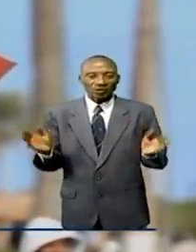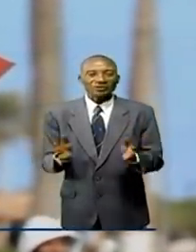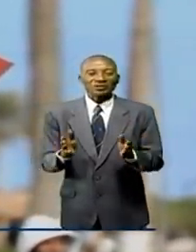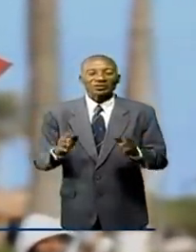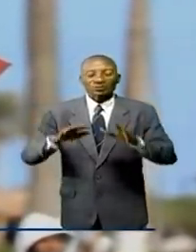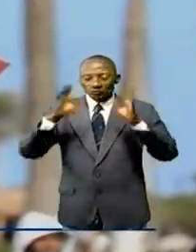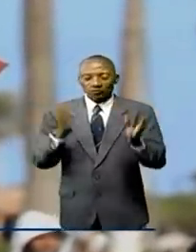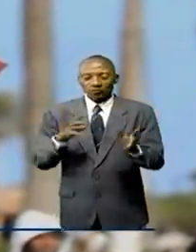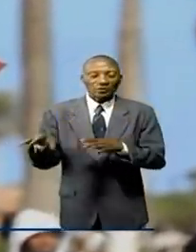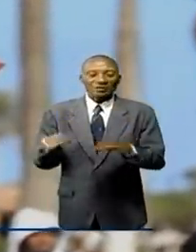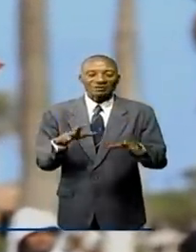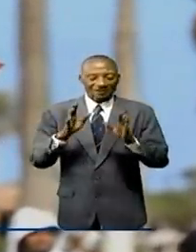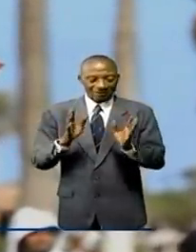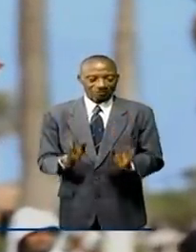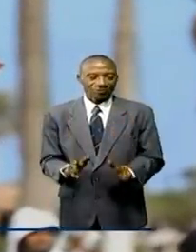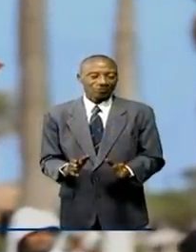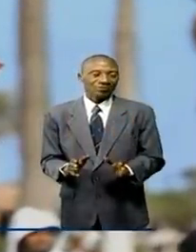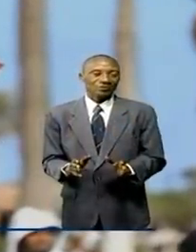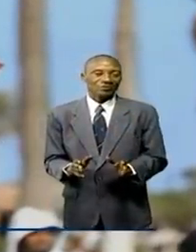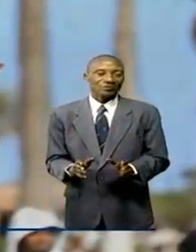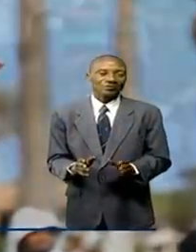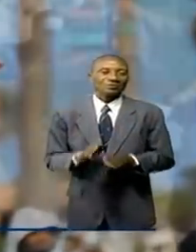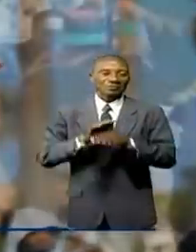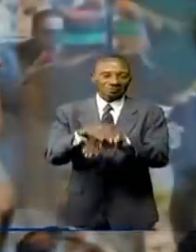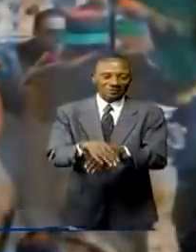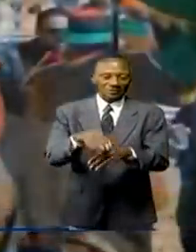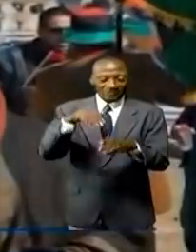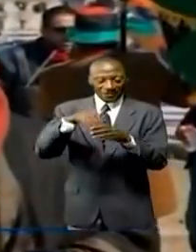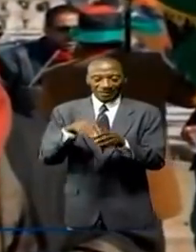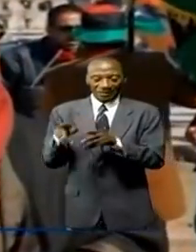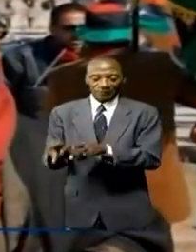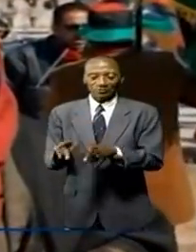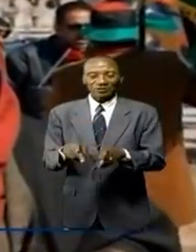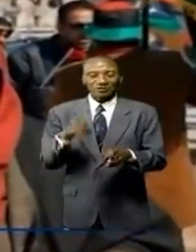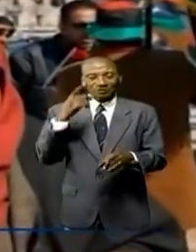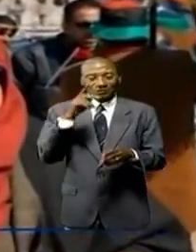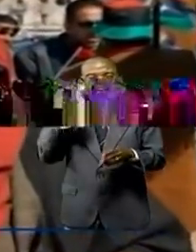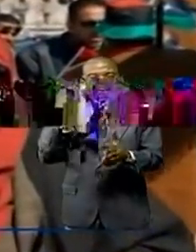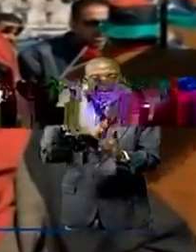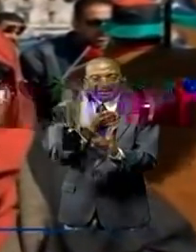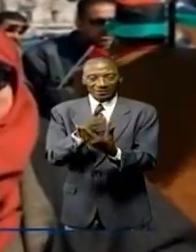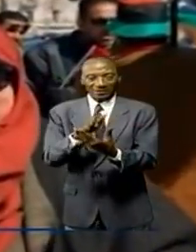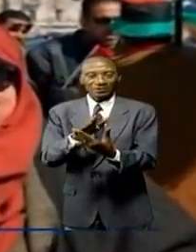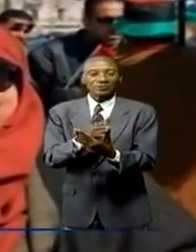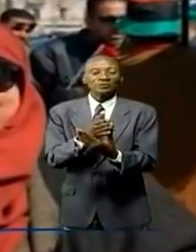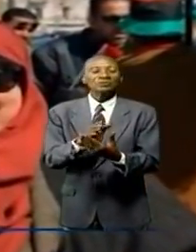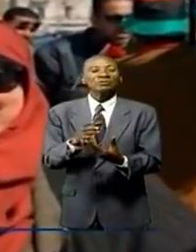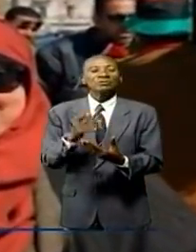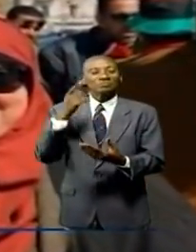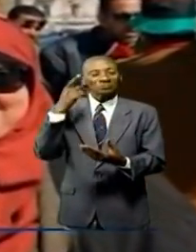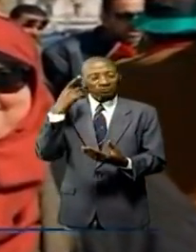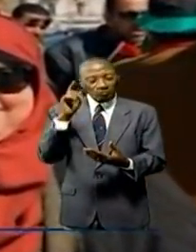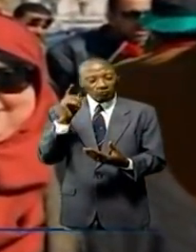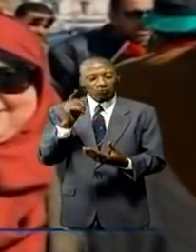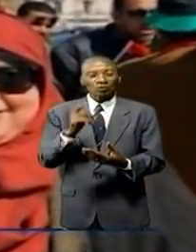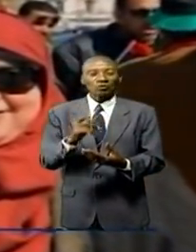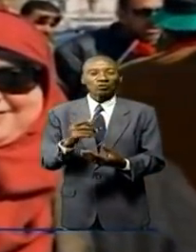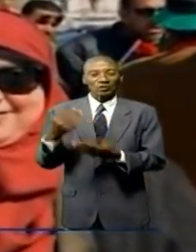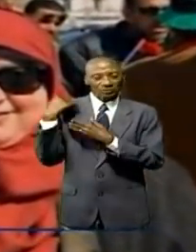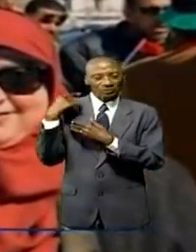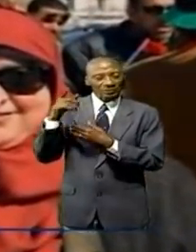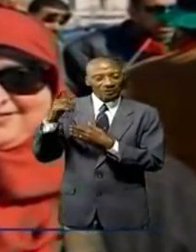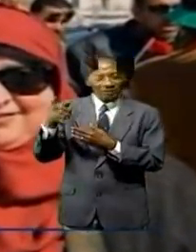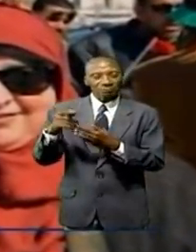acteurs impliqués dans le processus de transition et invitent des forces politiques de ce pays à œuvrer pour des